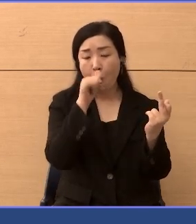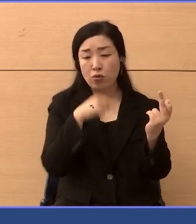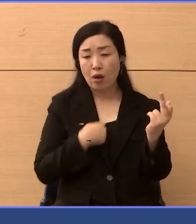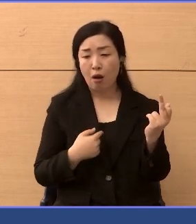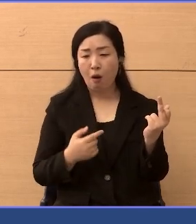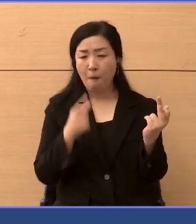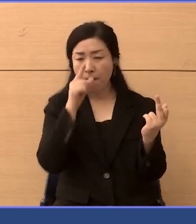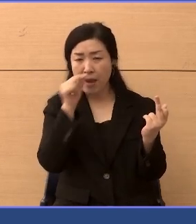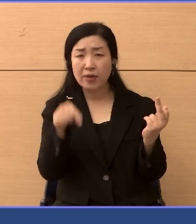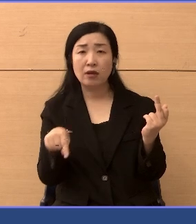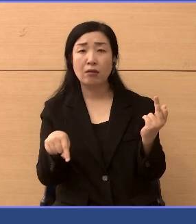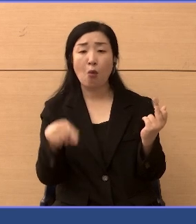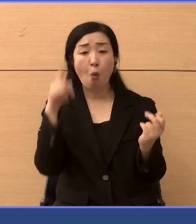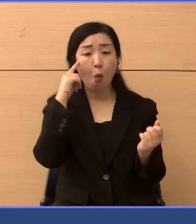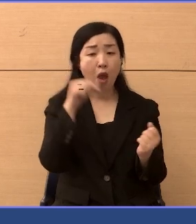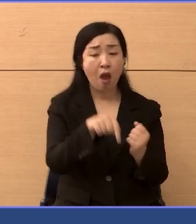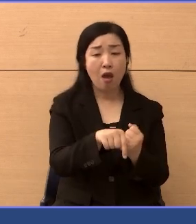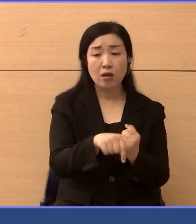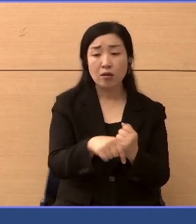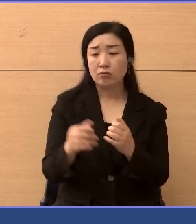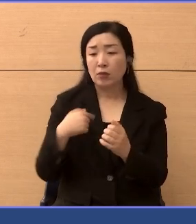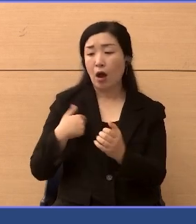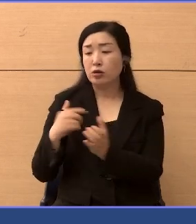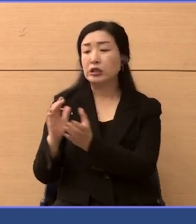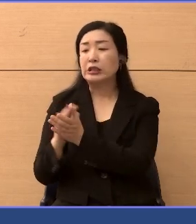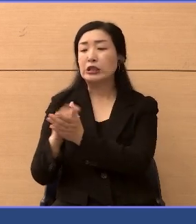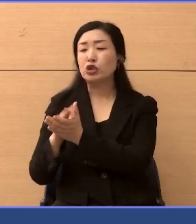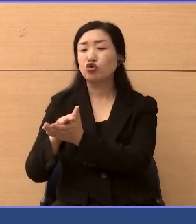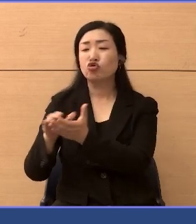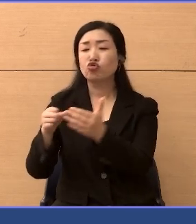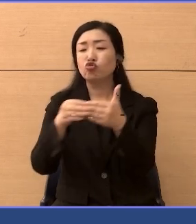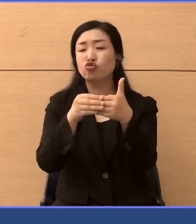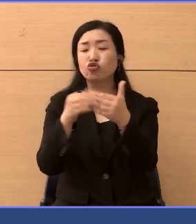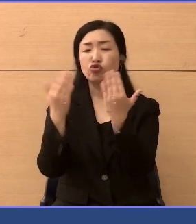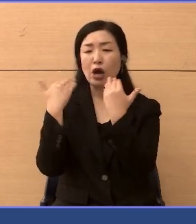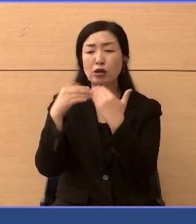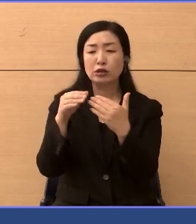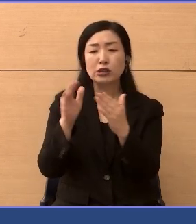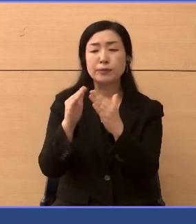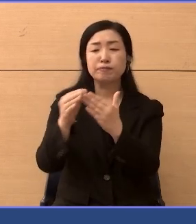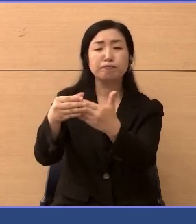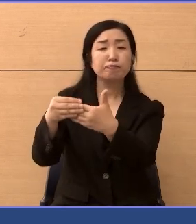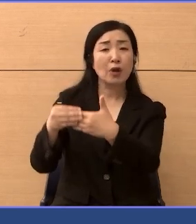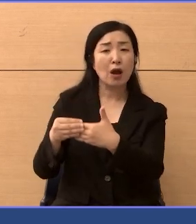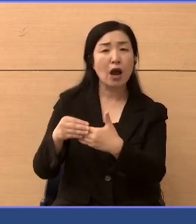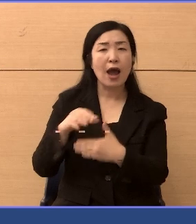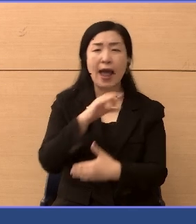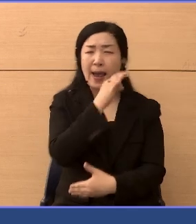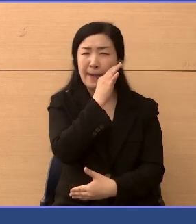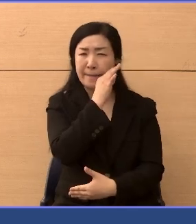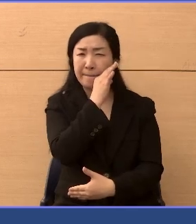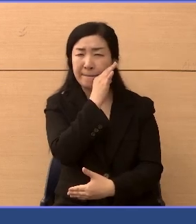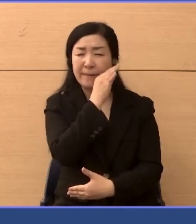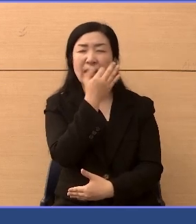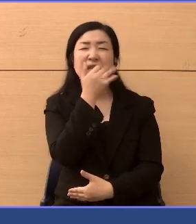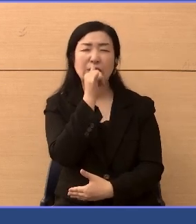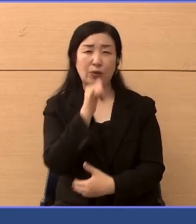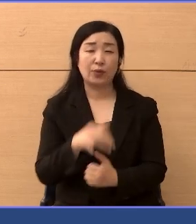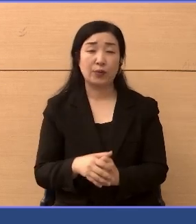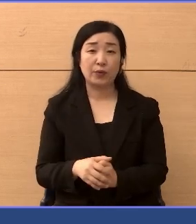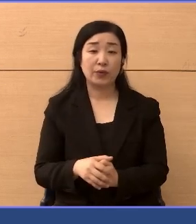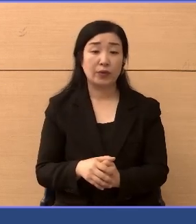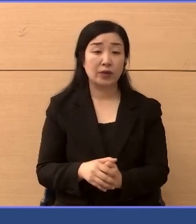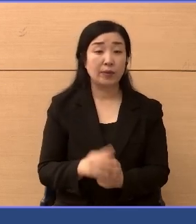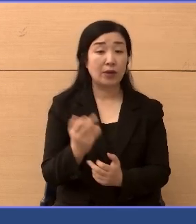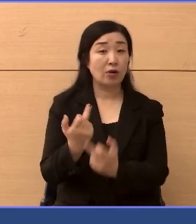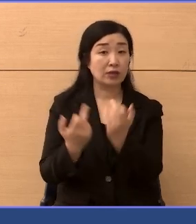home trying to 때때로는 educate 친구를 the 집에 sibling 데려오기 about the 부끄러워할 needs 수도 of 있습니다. societies to be 그렇기 때문에 fully 이 형제 inclusive